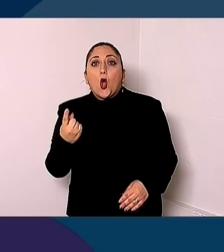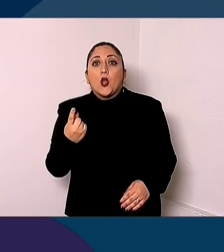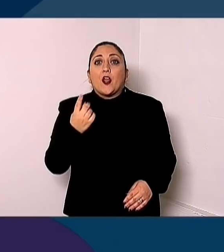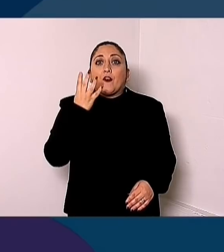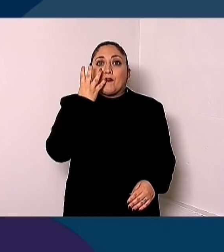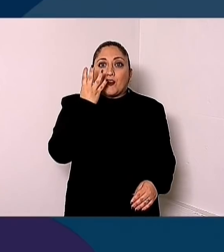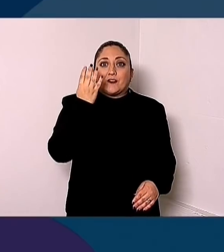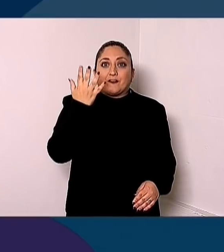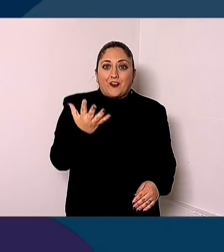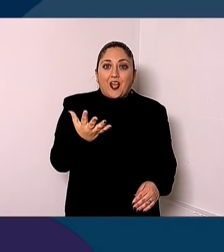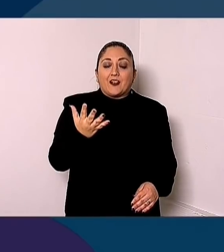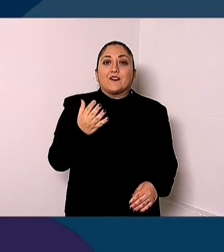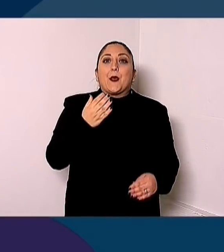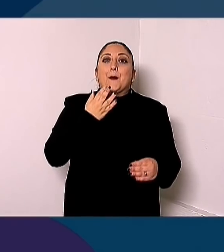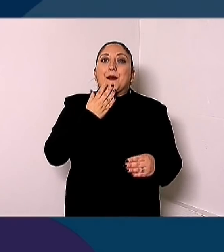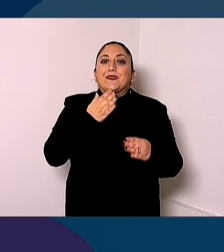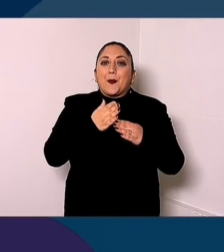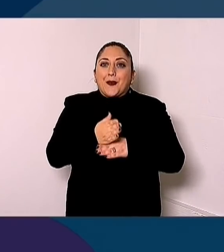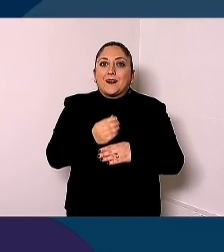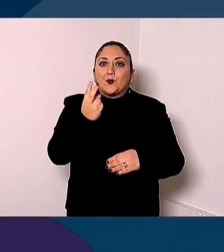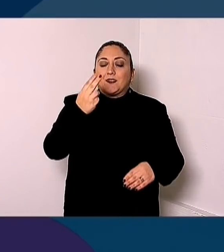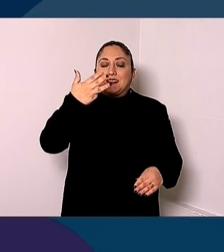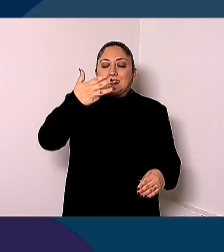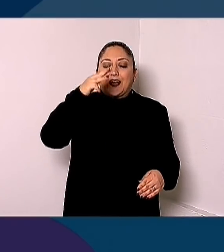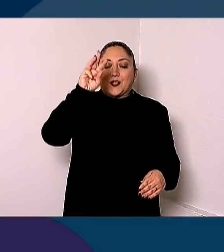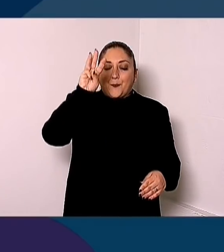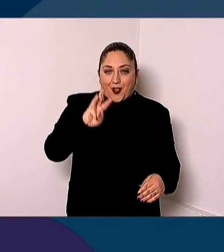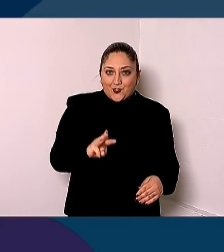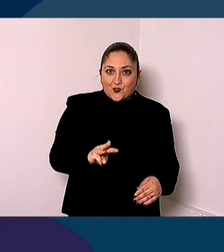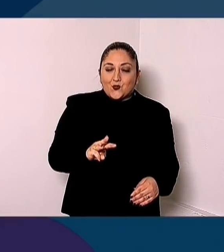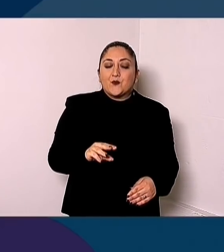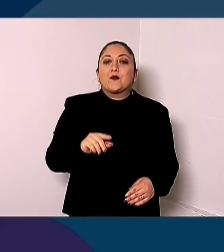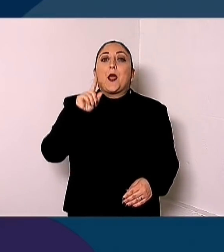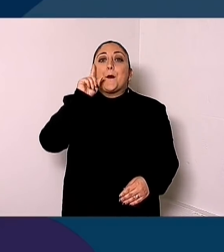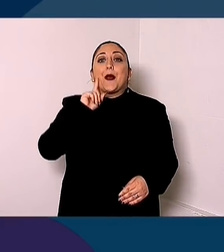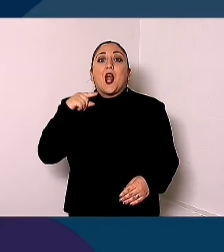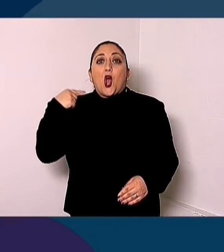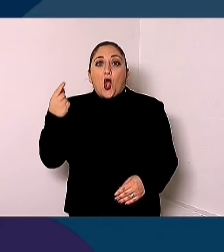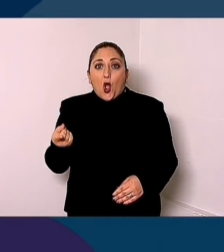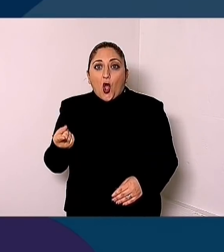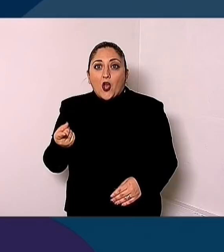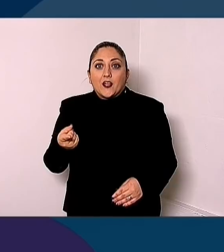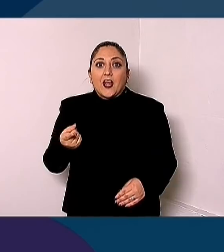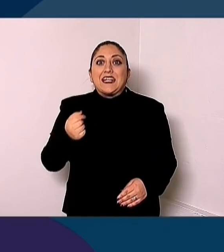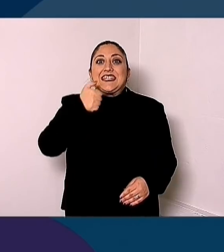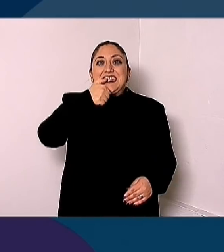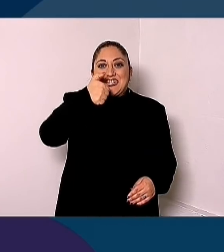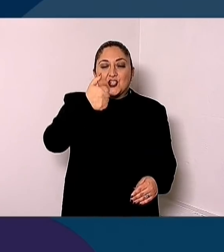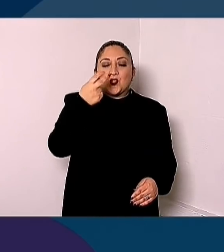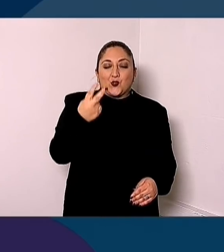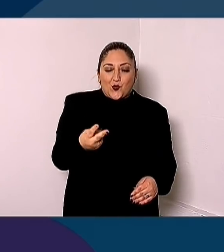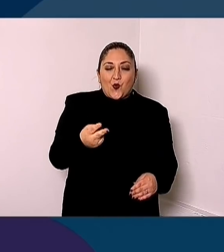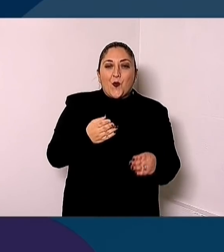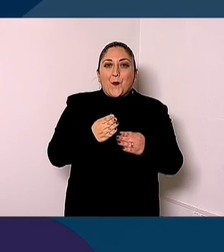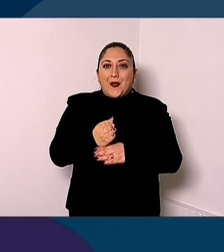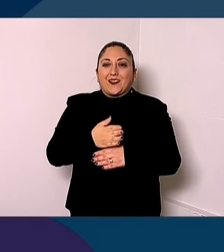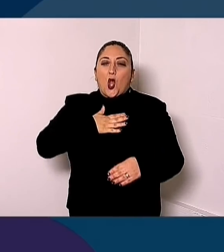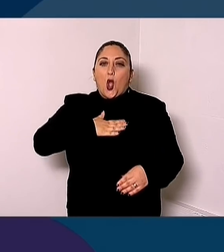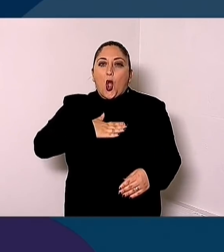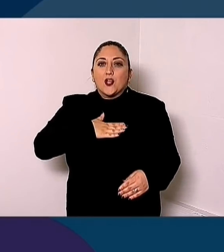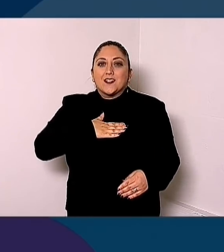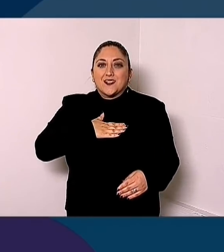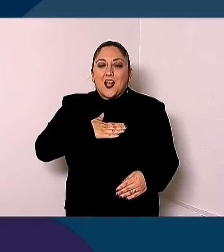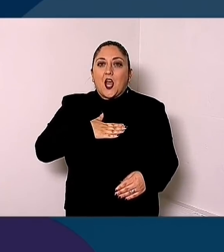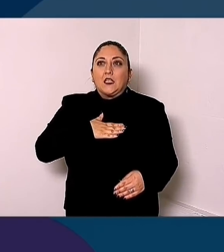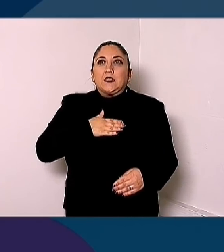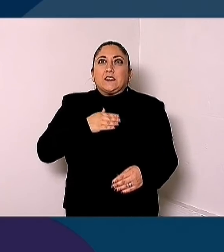sena li bdiet bis-sintomi fid-29 ta' Marzu, marra oħra ta' 62 sena li bdiet bis-sintomi li kien